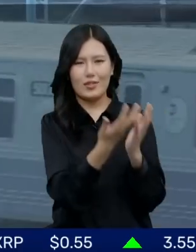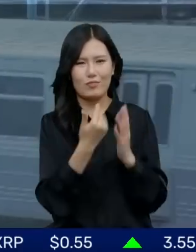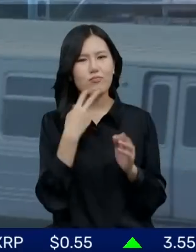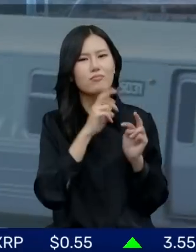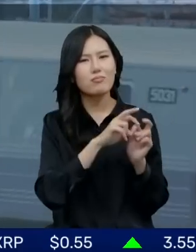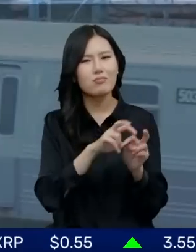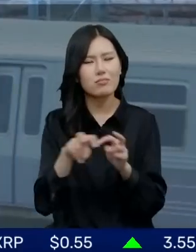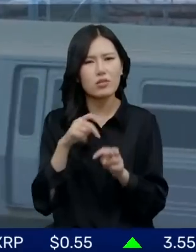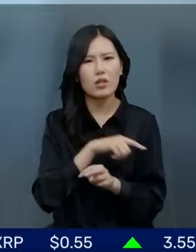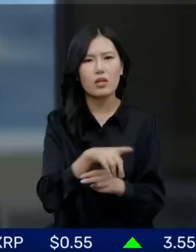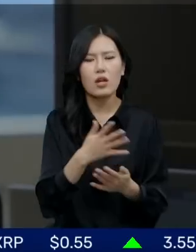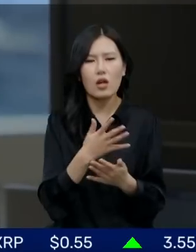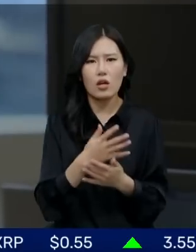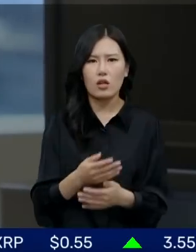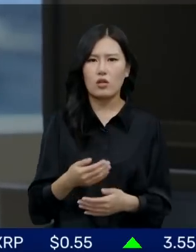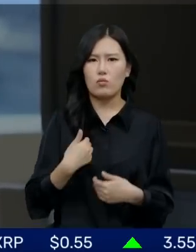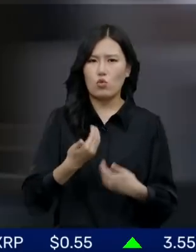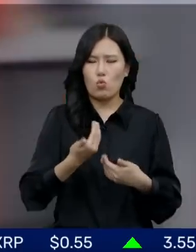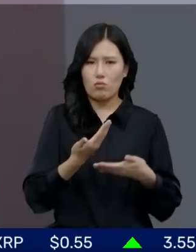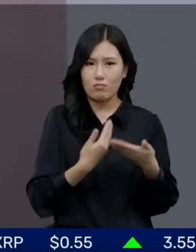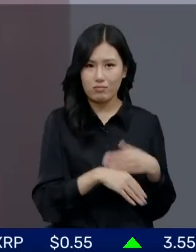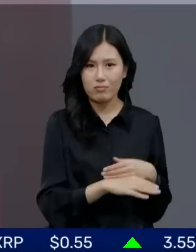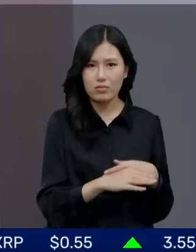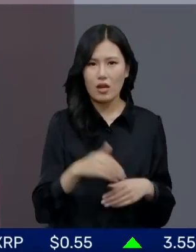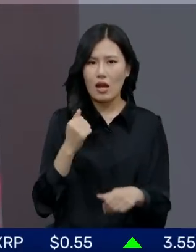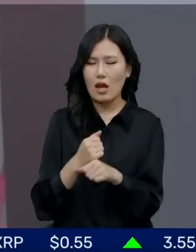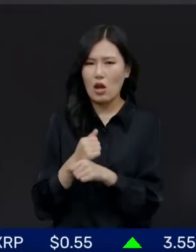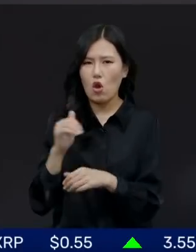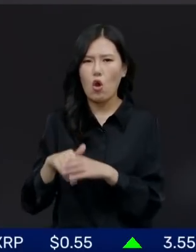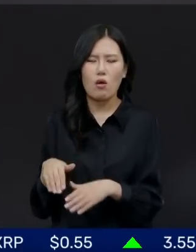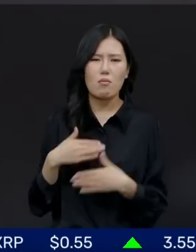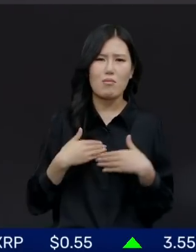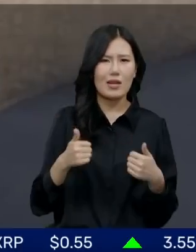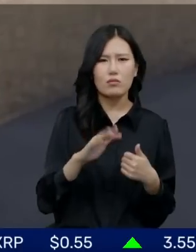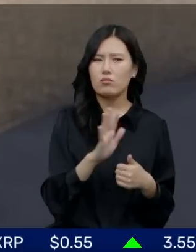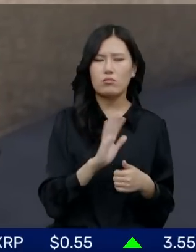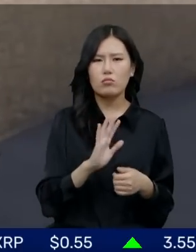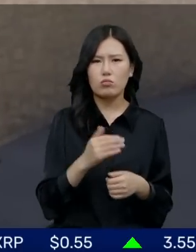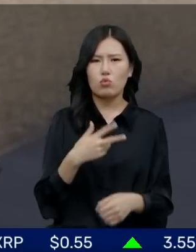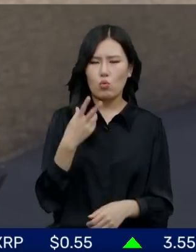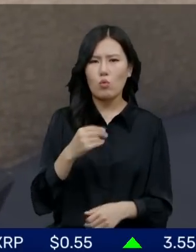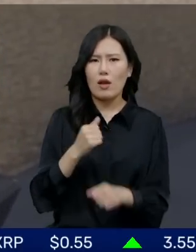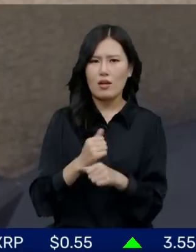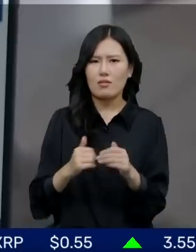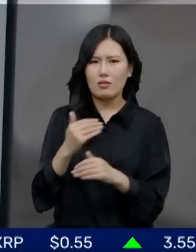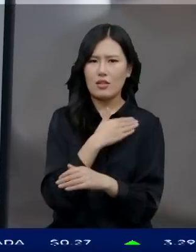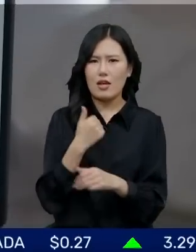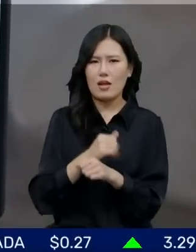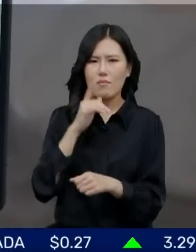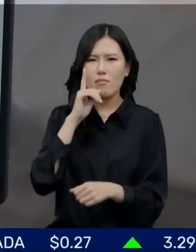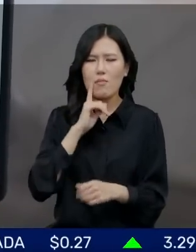хүүхэдтэй болсныхаа дараа карьер хөө хүслээ огт алдаагүй гэсэн бөгөөд бараг тал нь тушаал дэвших хүсэл нь улам нэмэгдсэн гэсэн